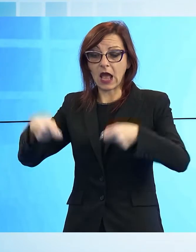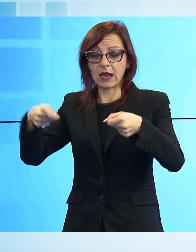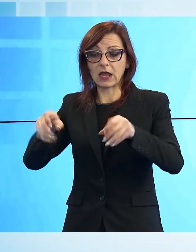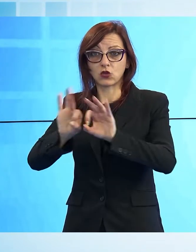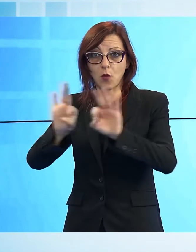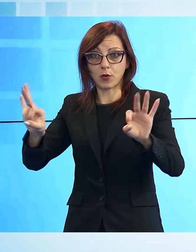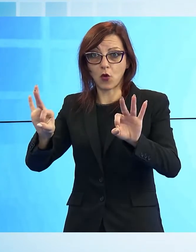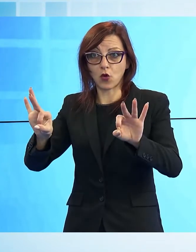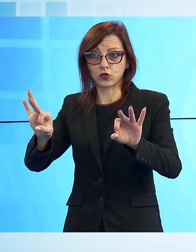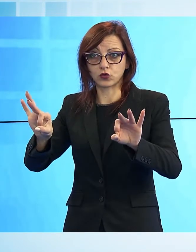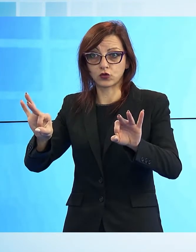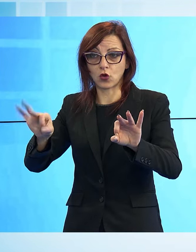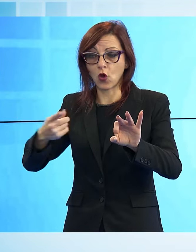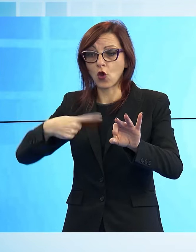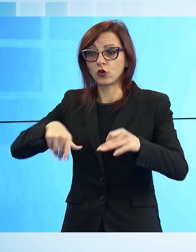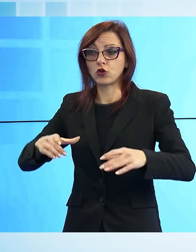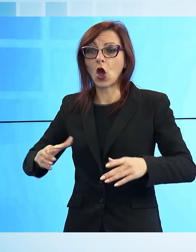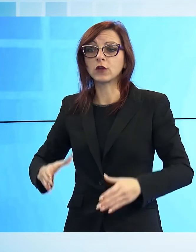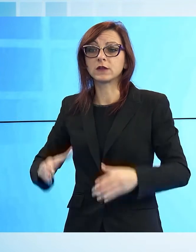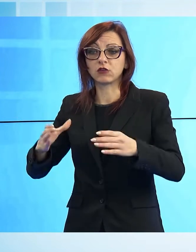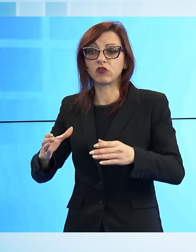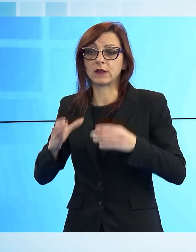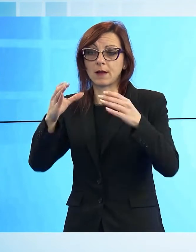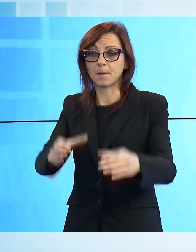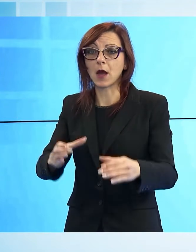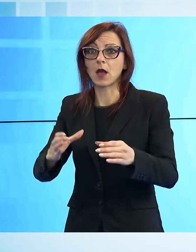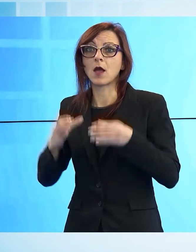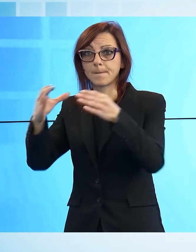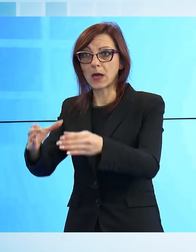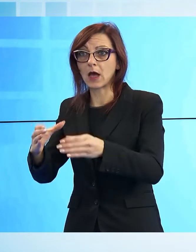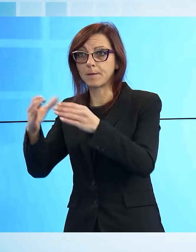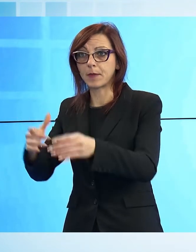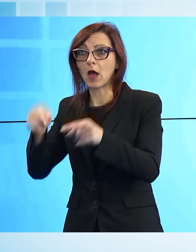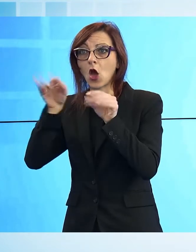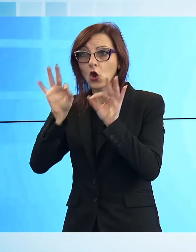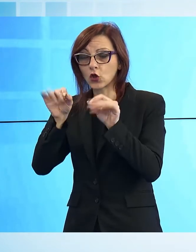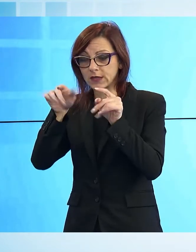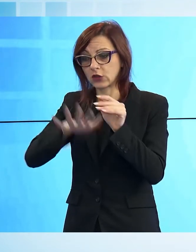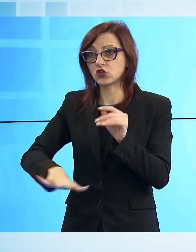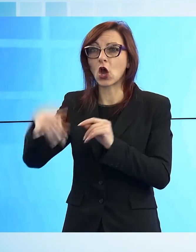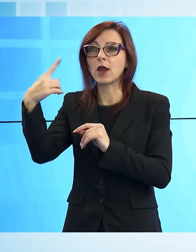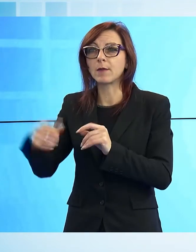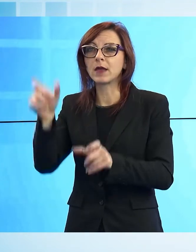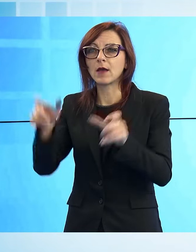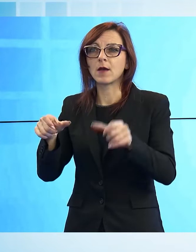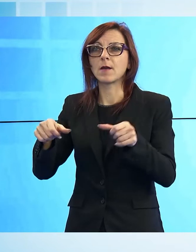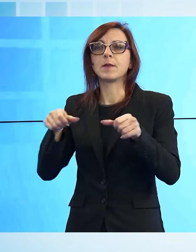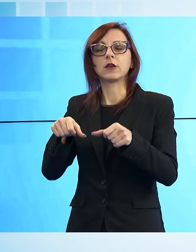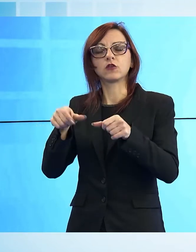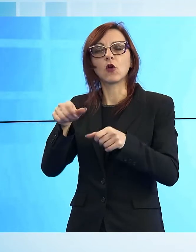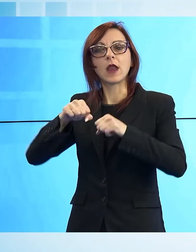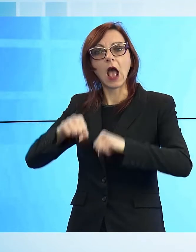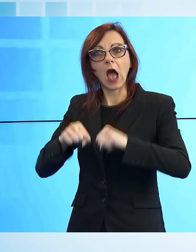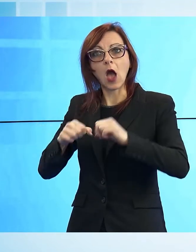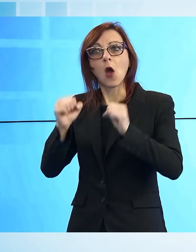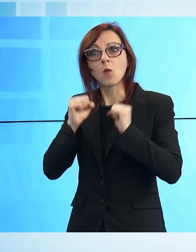in queste vie metteremo appunto i nostri cestini per far sì che almeno in questa zona i residenti possano